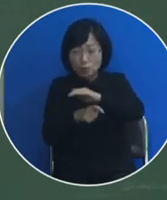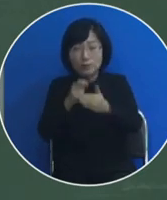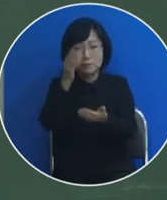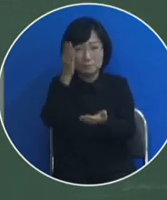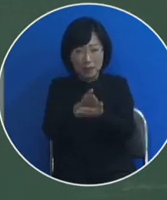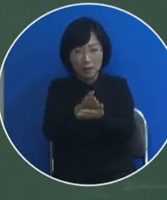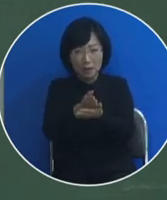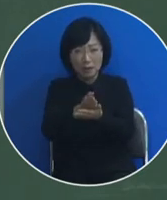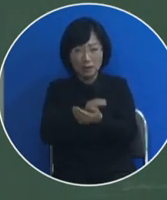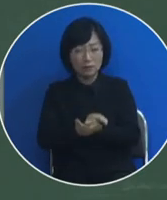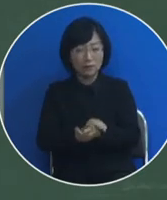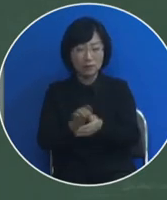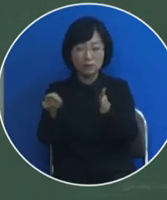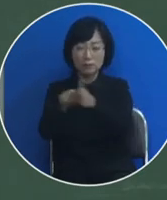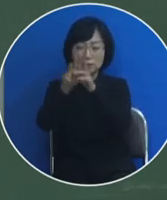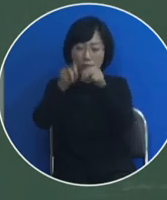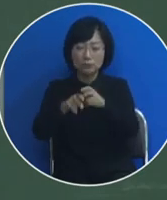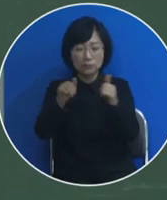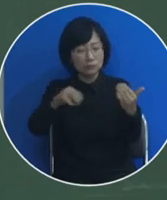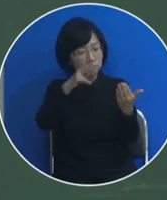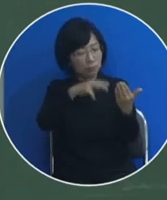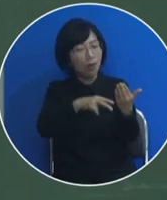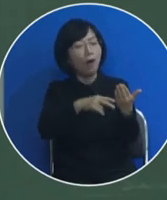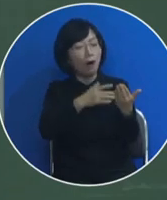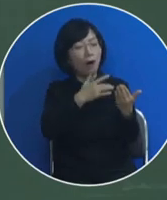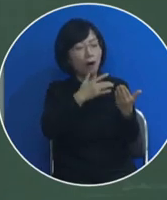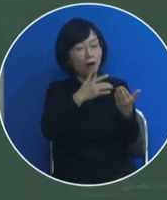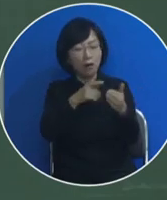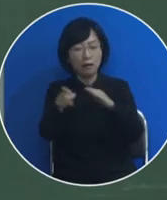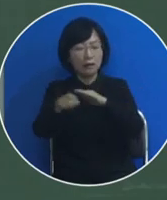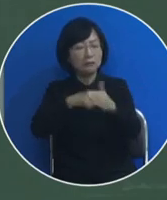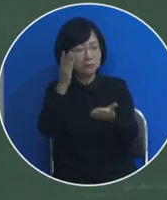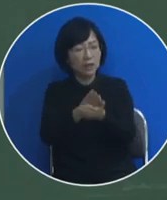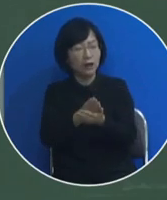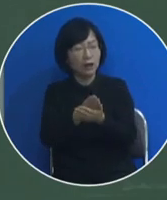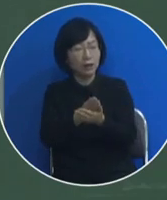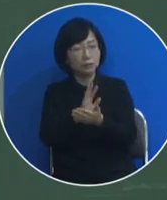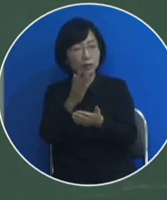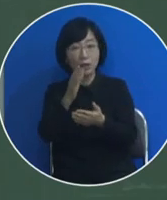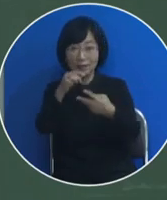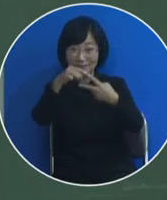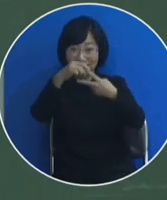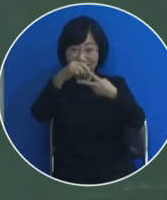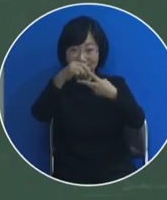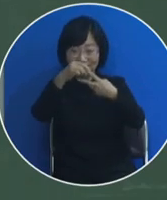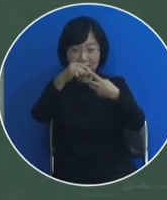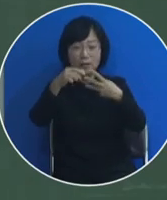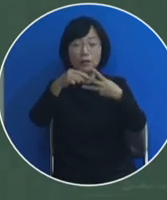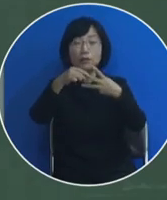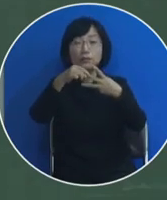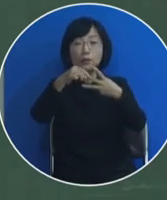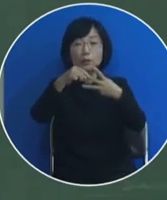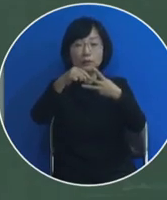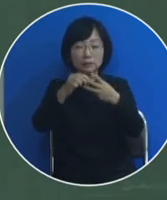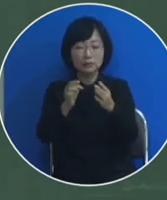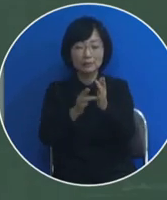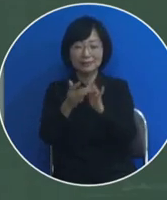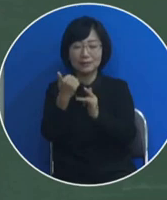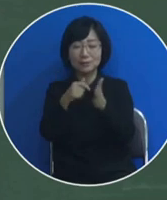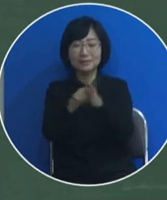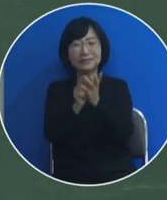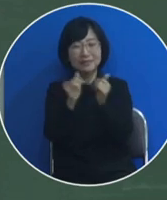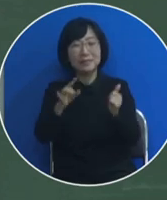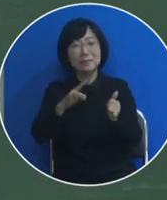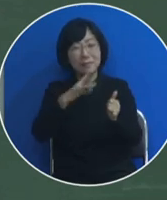when unbelievers read that, they say, "Oh, that's right. I should not steal." 그러나 신자만 읽을 수 있는 글이 있습니다. However, there are words that